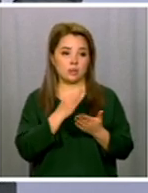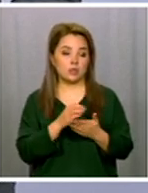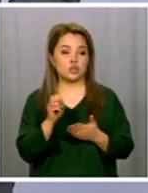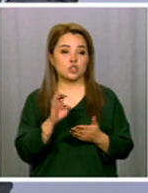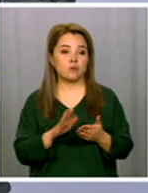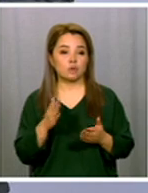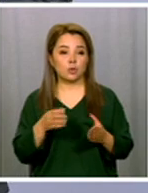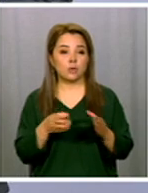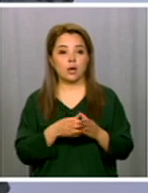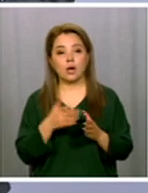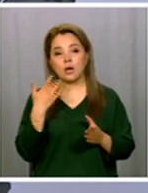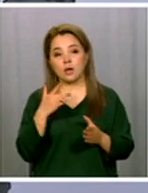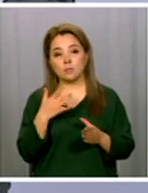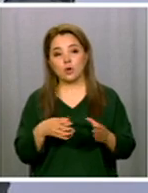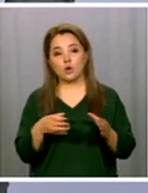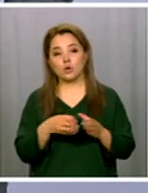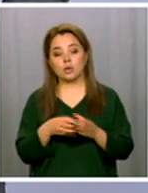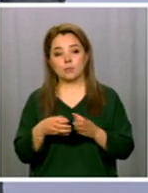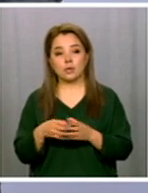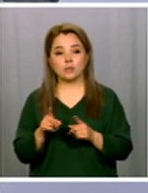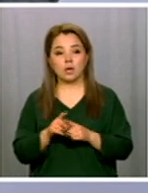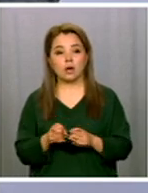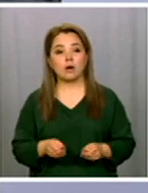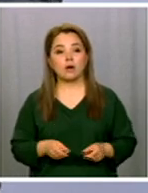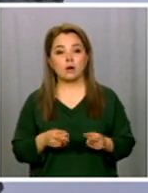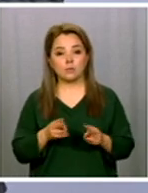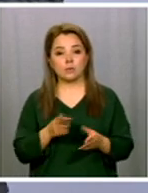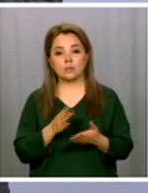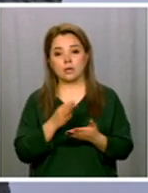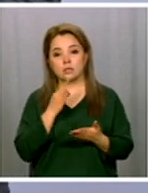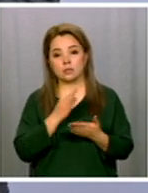Европада және Америка Құрама Штаттарында қауіптенген еді.